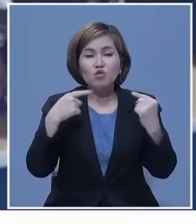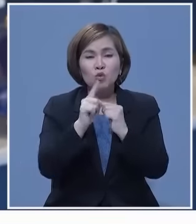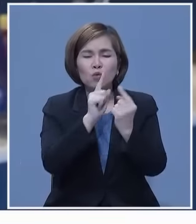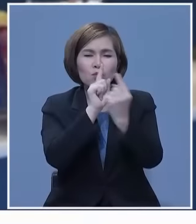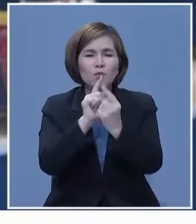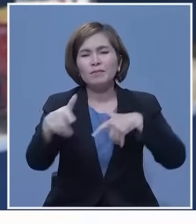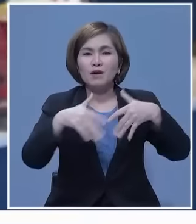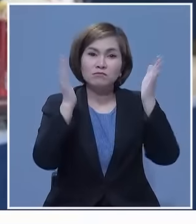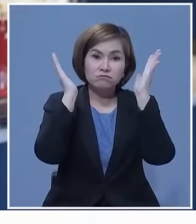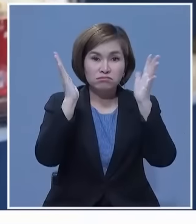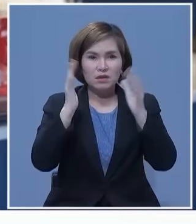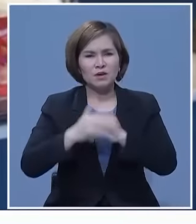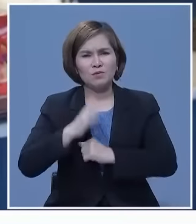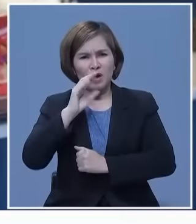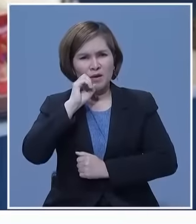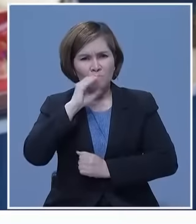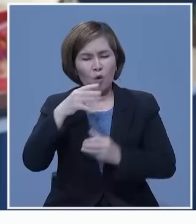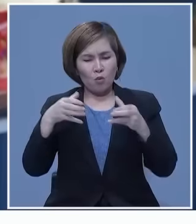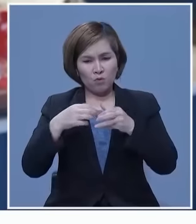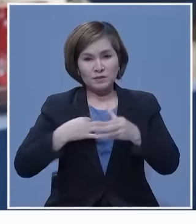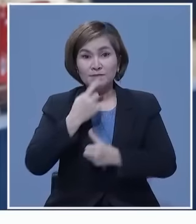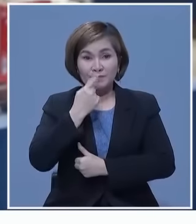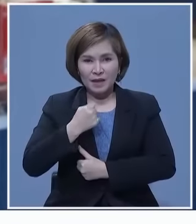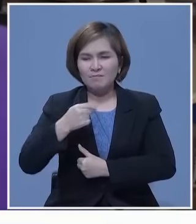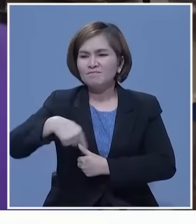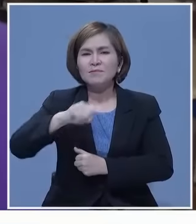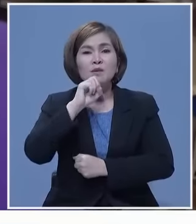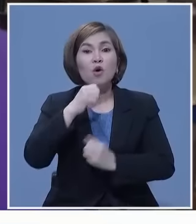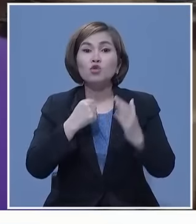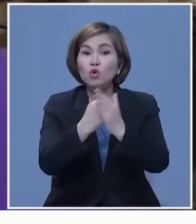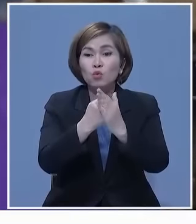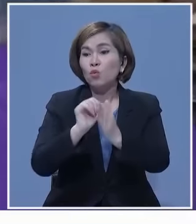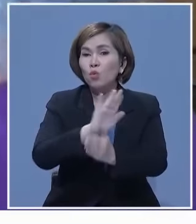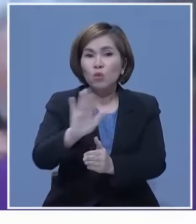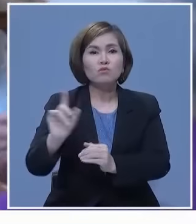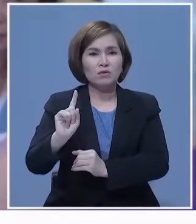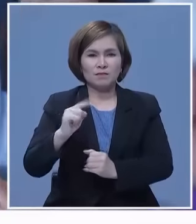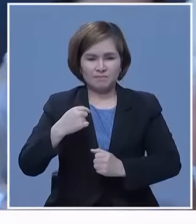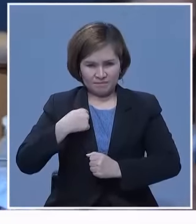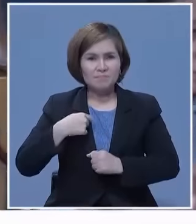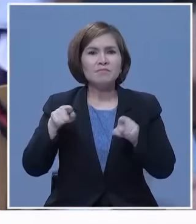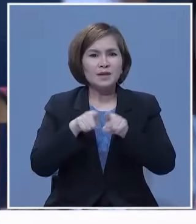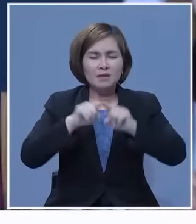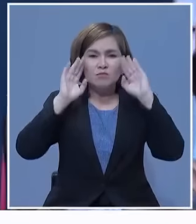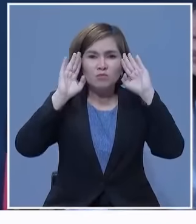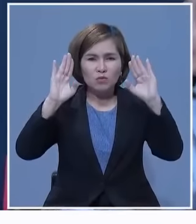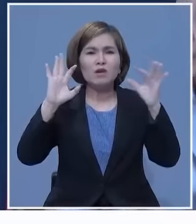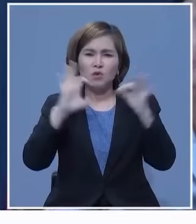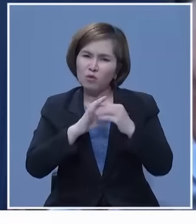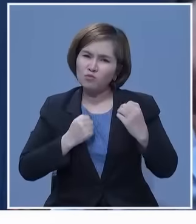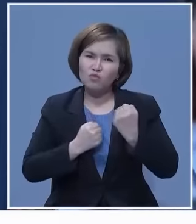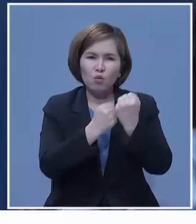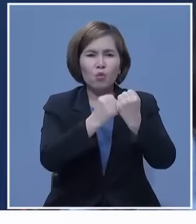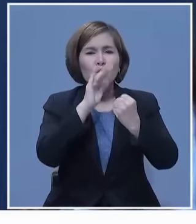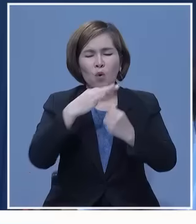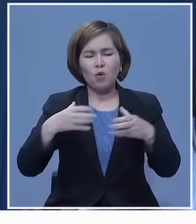ประเด็นสำคัญที่คุณวุฒิเองก็ออกมาพูดว่าคือคนรุ่นใหม่จะบอกว่าตัวเองต่อสู้อย่างไรตัวเขาเองก็ผ่านเรื่องของการต่อสู้มาเหมือนกันคน